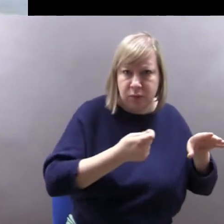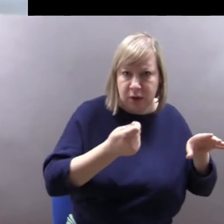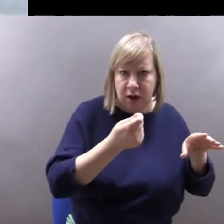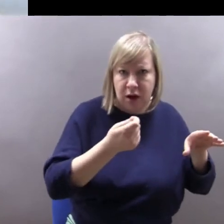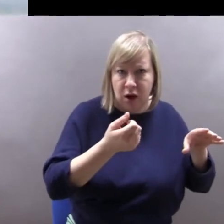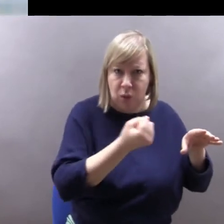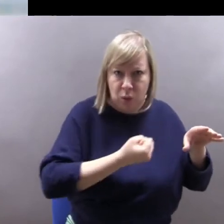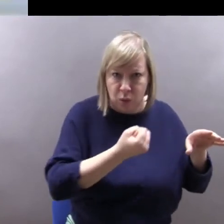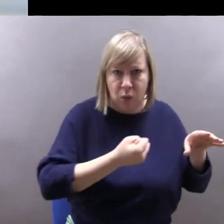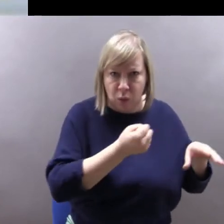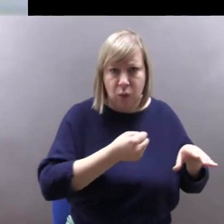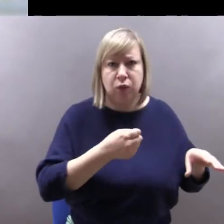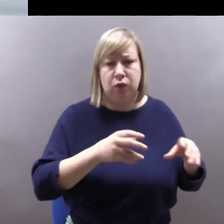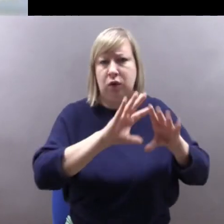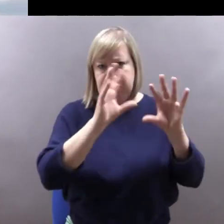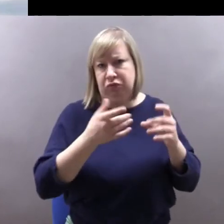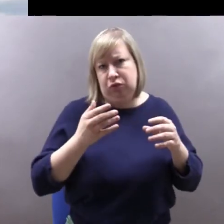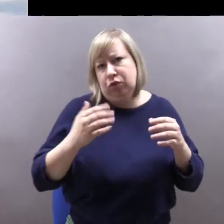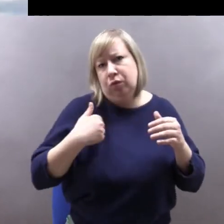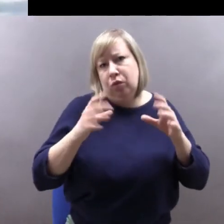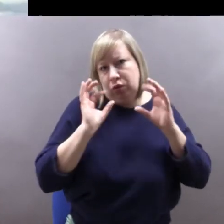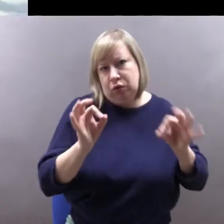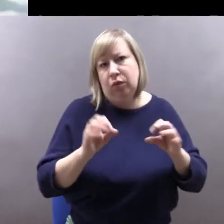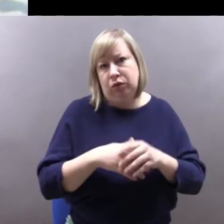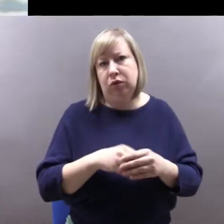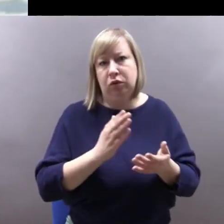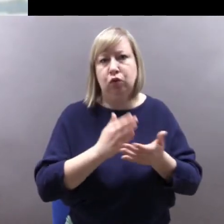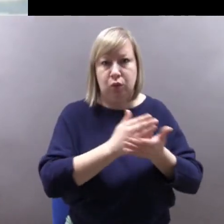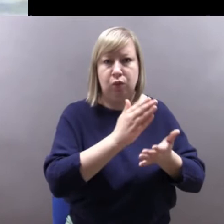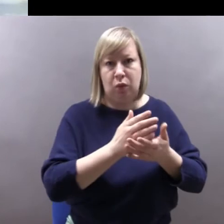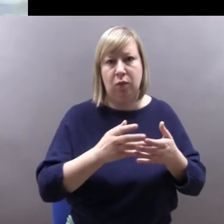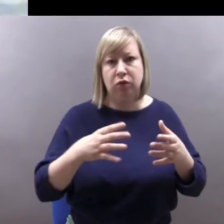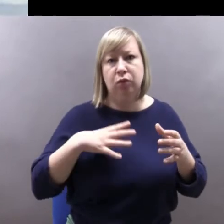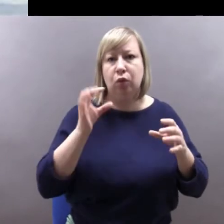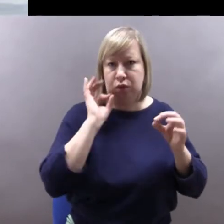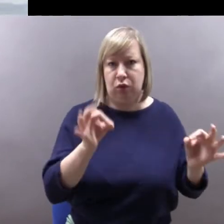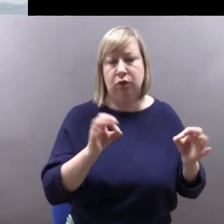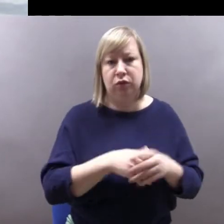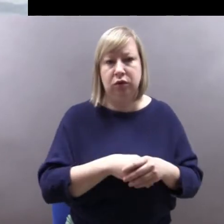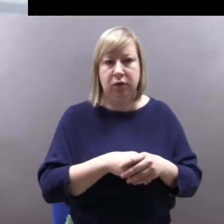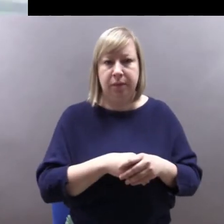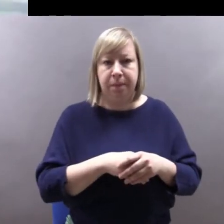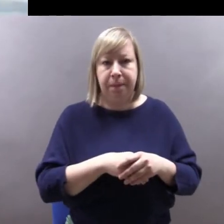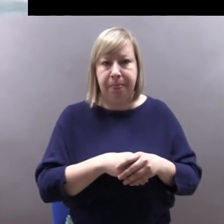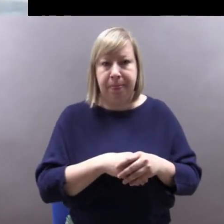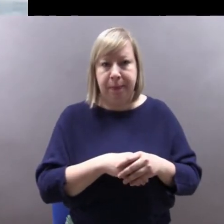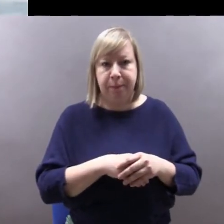zostałem obsłużony online, praktycznie bez zbędnej zwłoki. Także to też wynika z tego, że